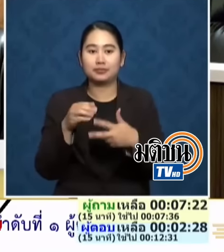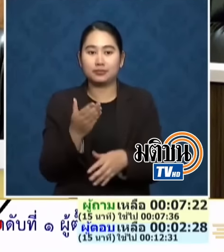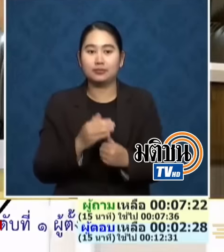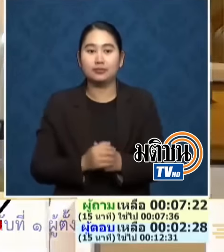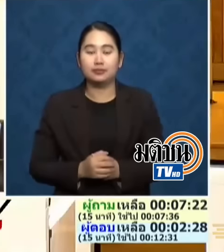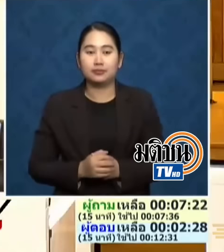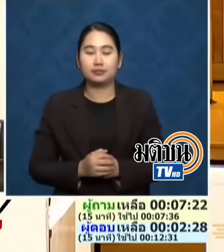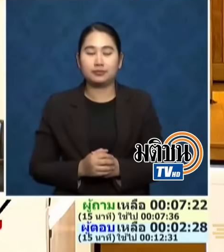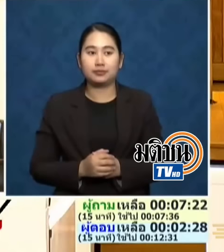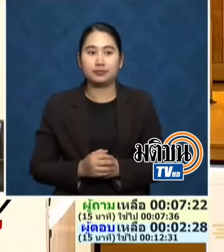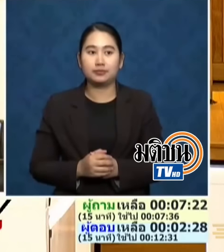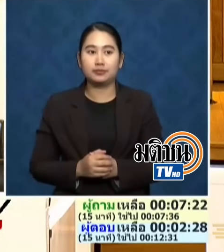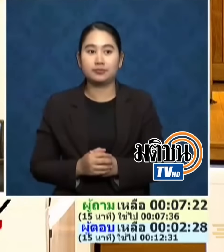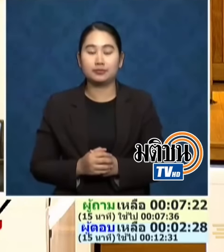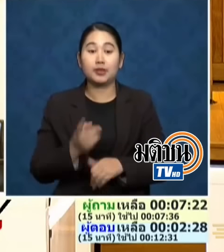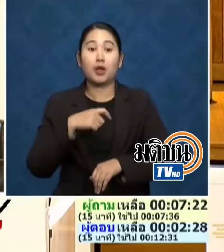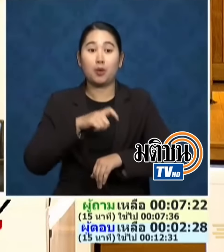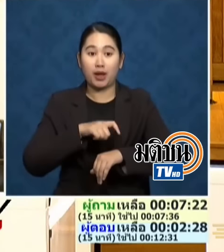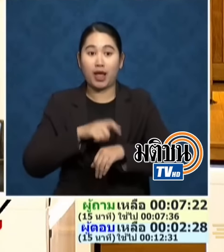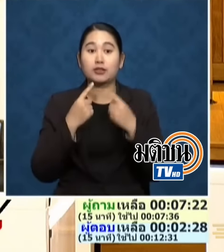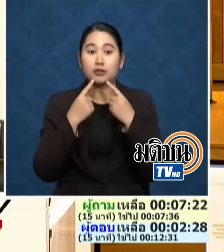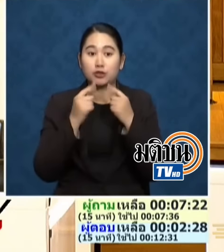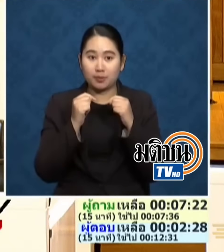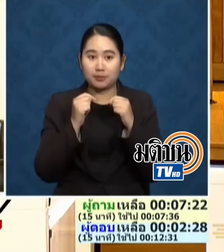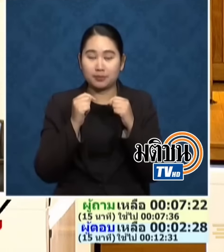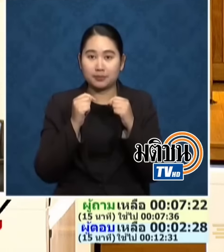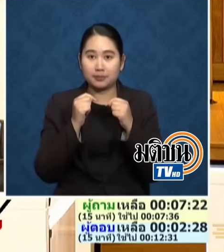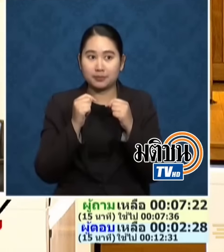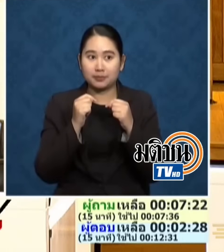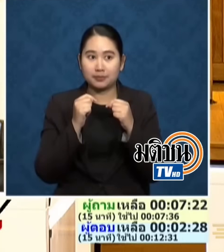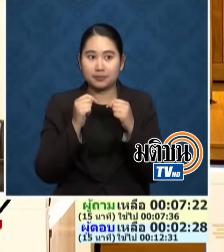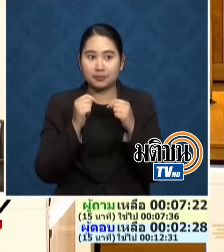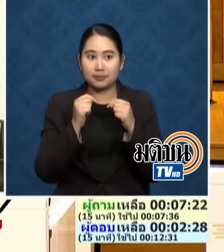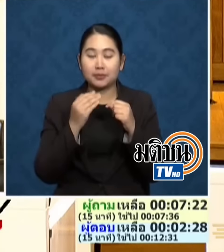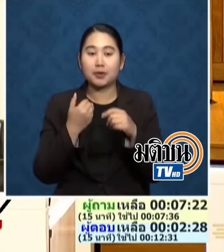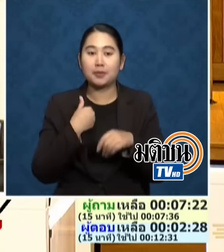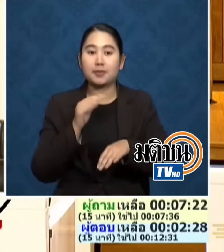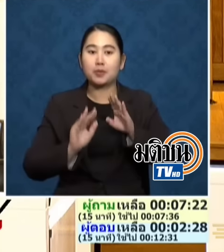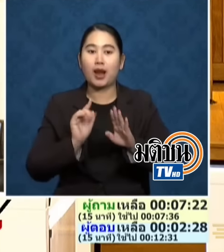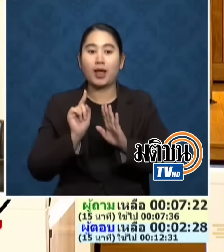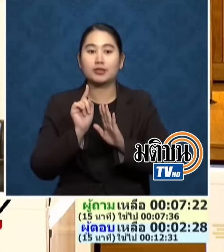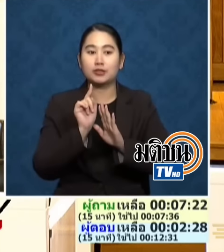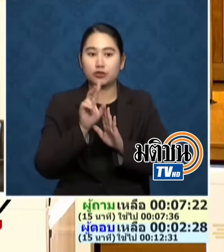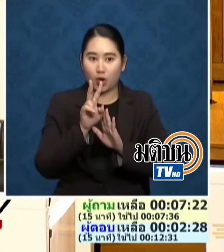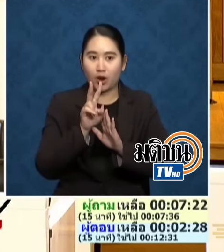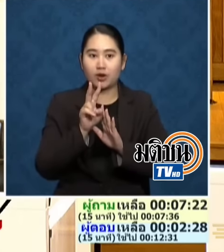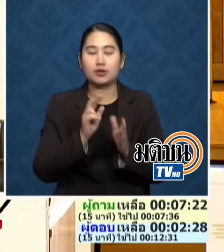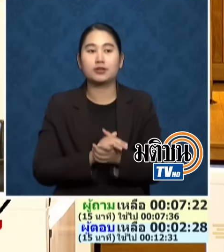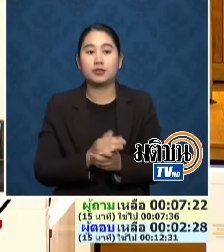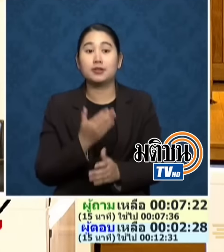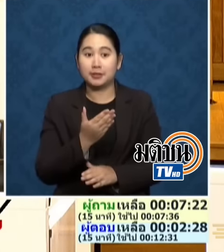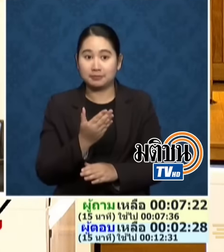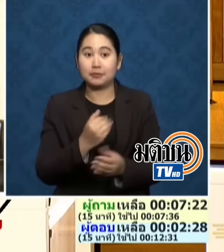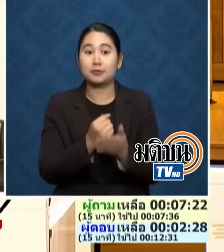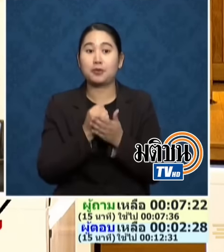ลับพรมีเวลาตอบสองลาทีที่ไปวธาทีขอ